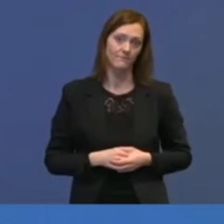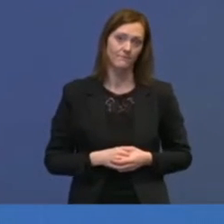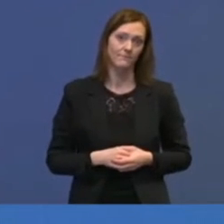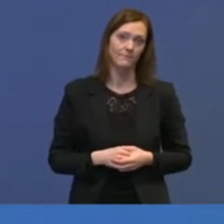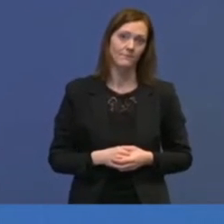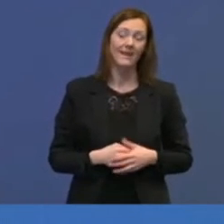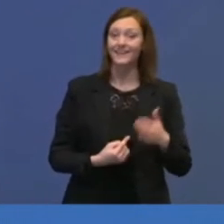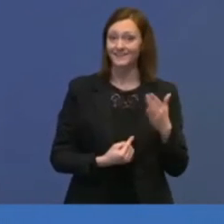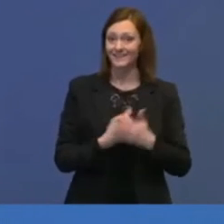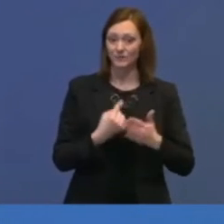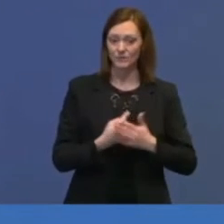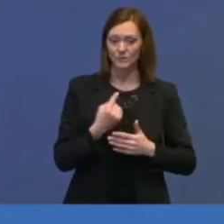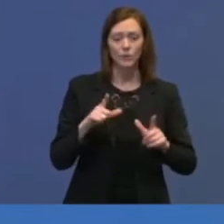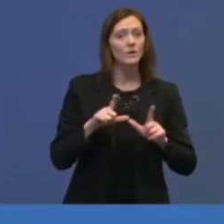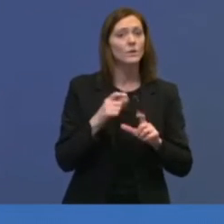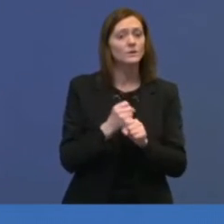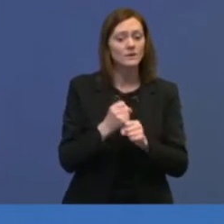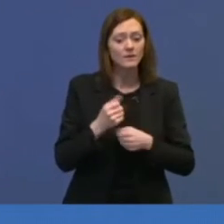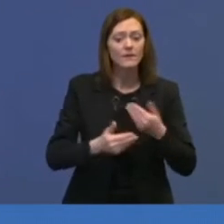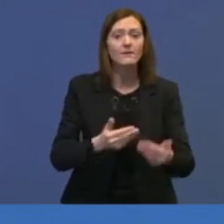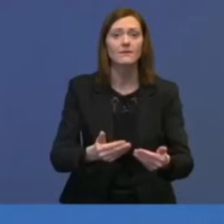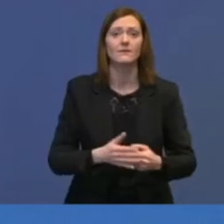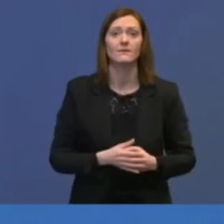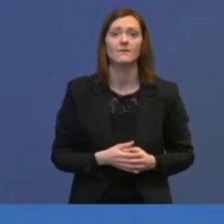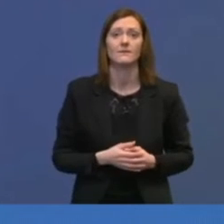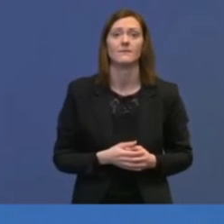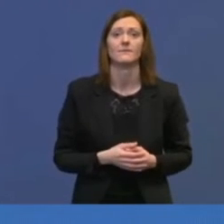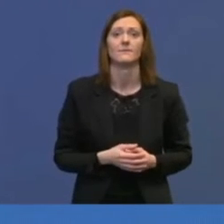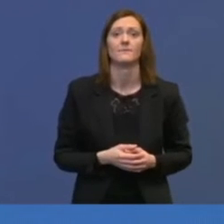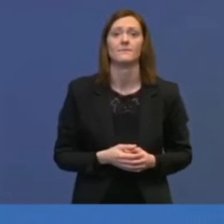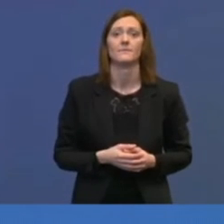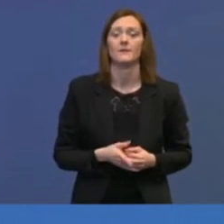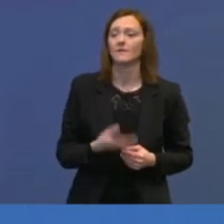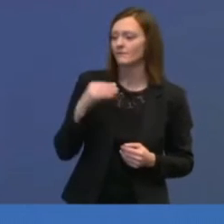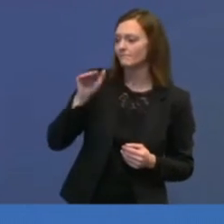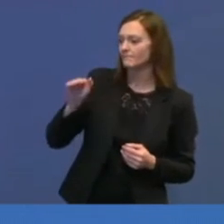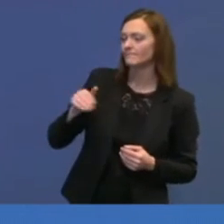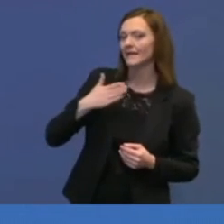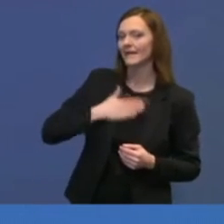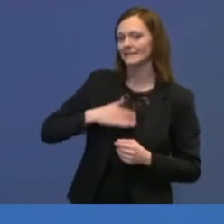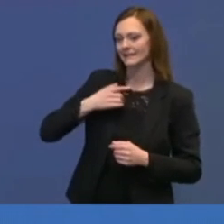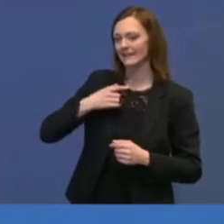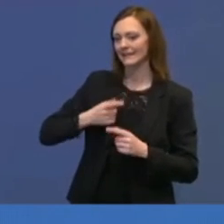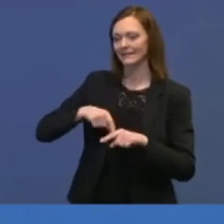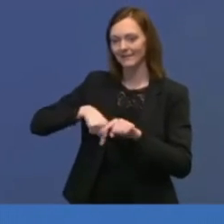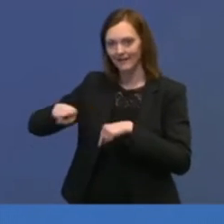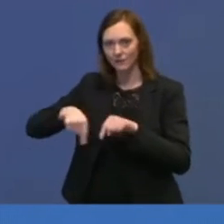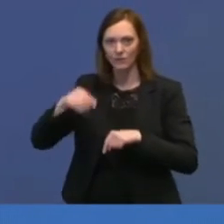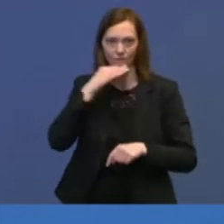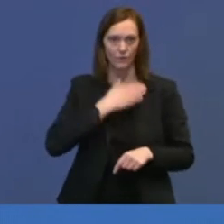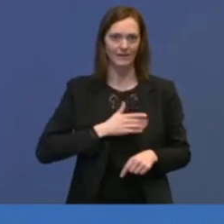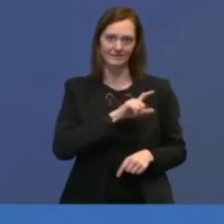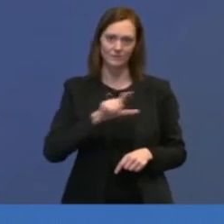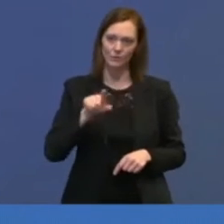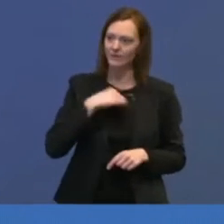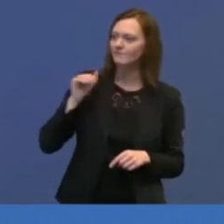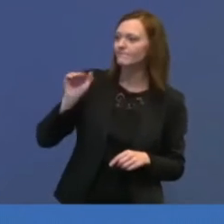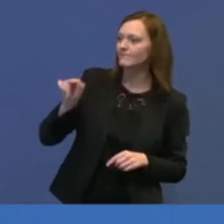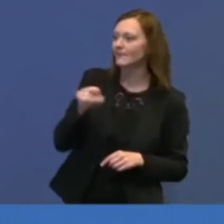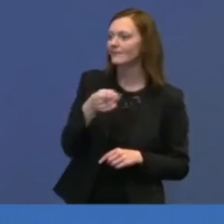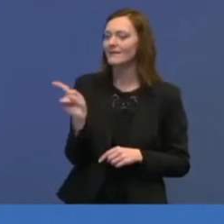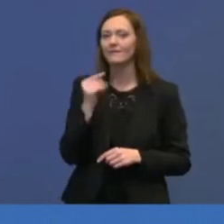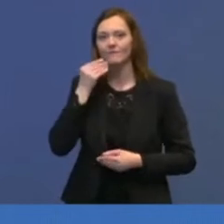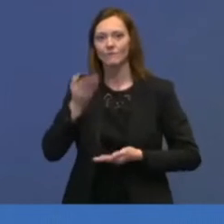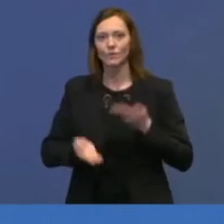Qaaddu maha midla hubo. Waxa nukagasinka aafimaadka iya maadka aafimaadka tadwayna ka xanunka in aya xalada